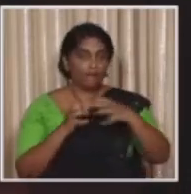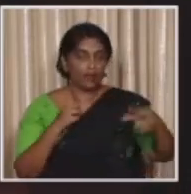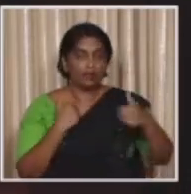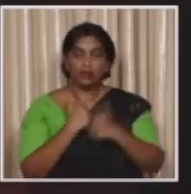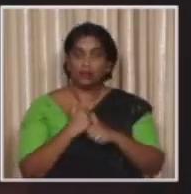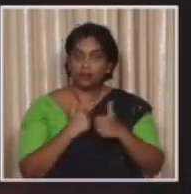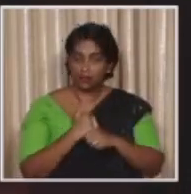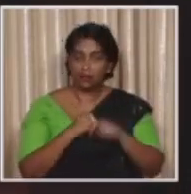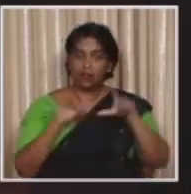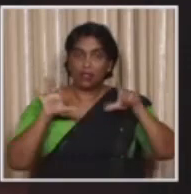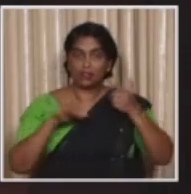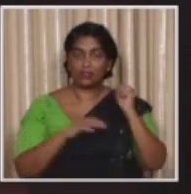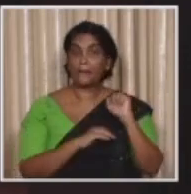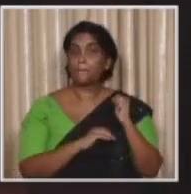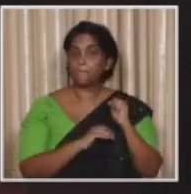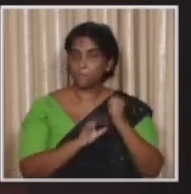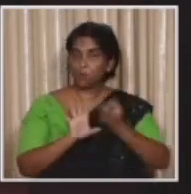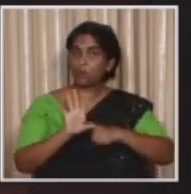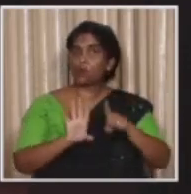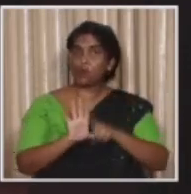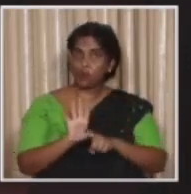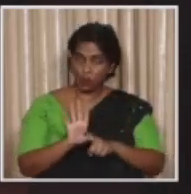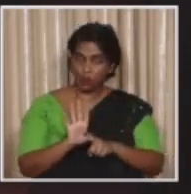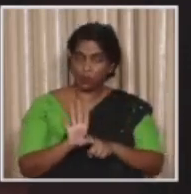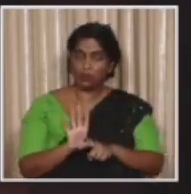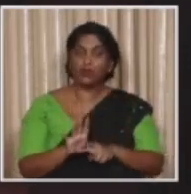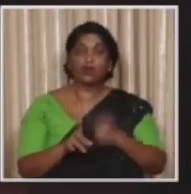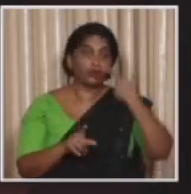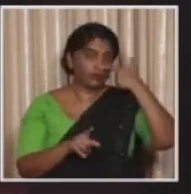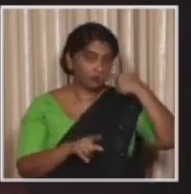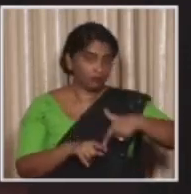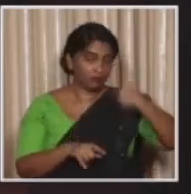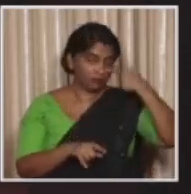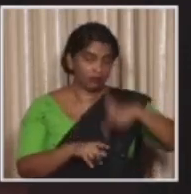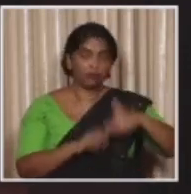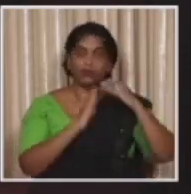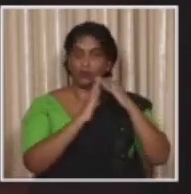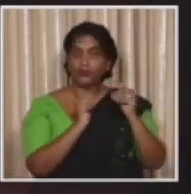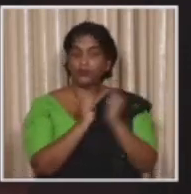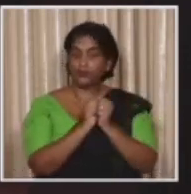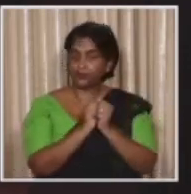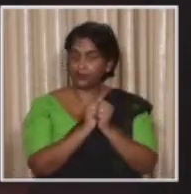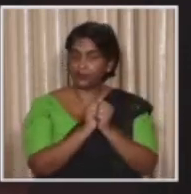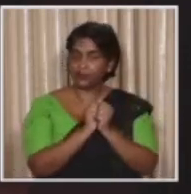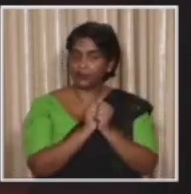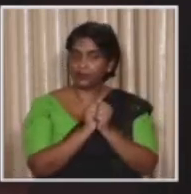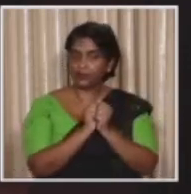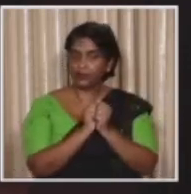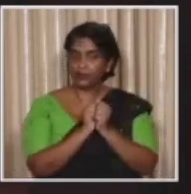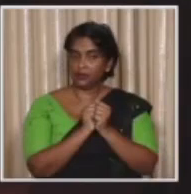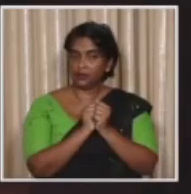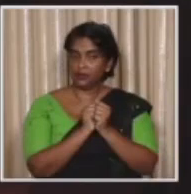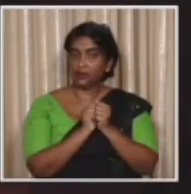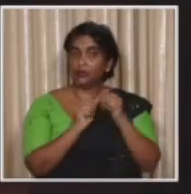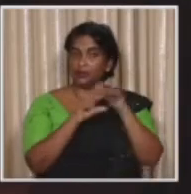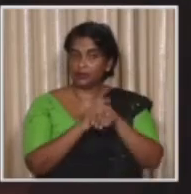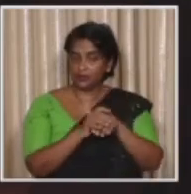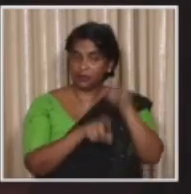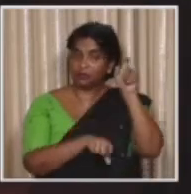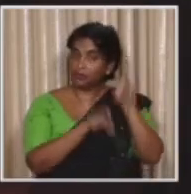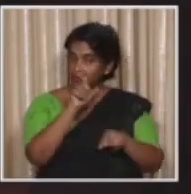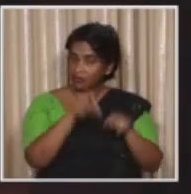ශිල්පීන් 750ක් පුහුණු කිරීම ඉන්ධන පිරුම්හල්වල සේවයේ නියැලී සිටින